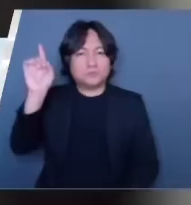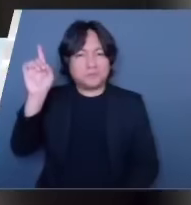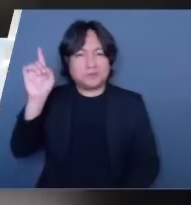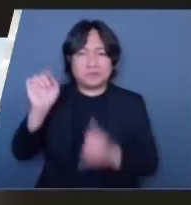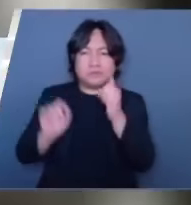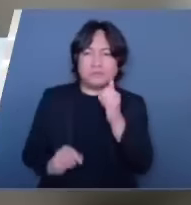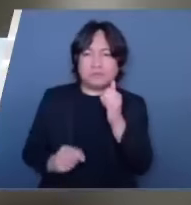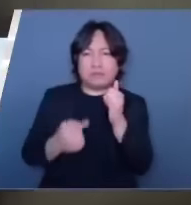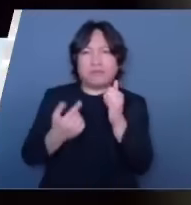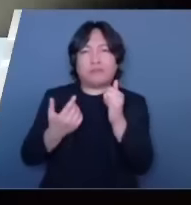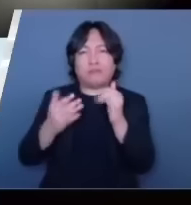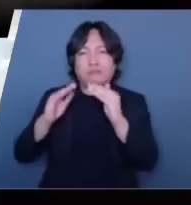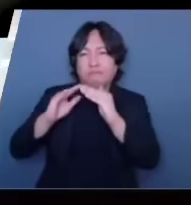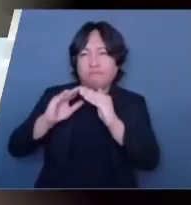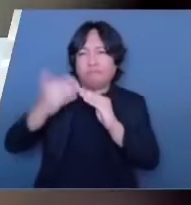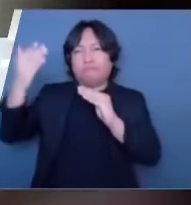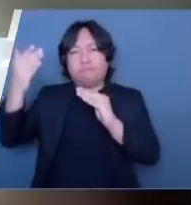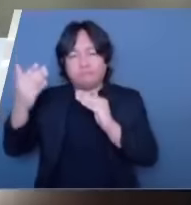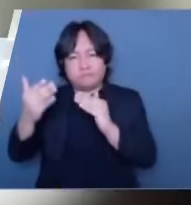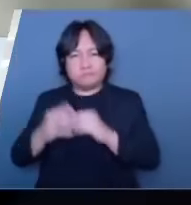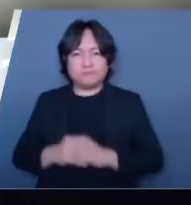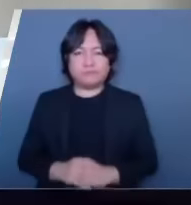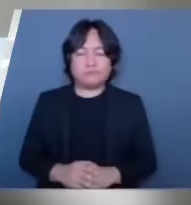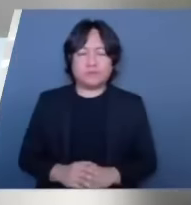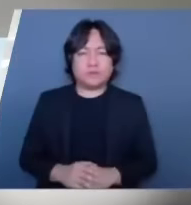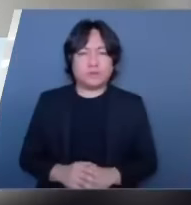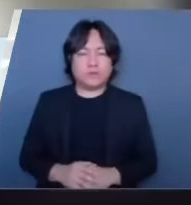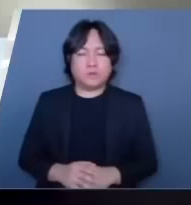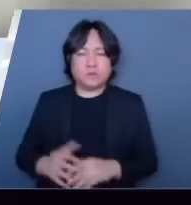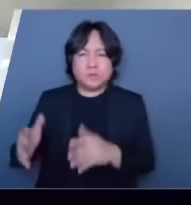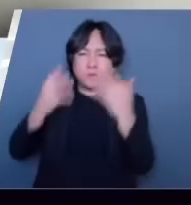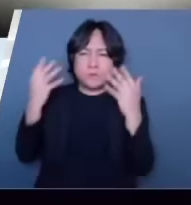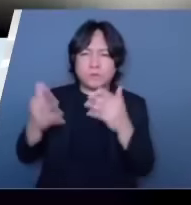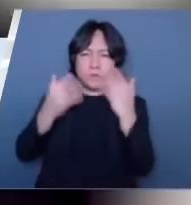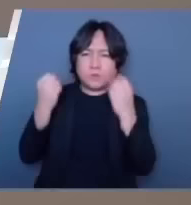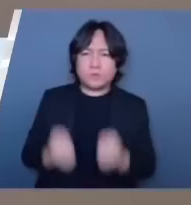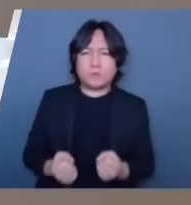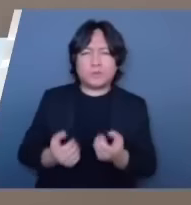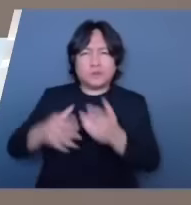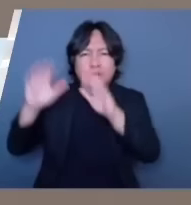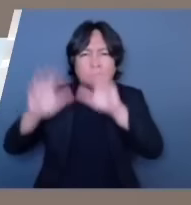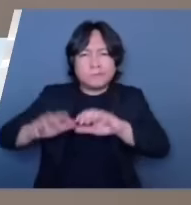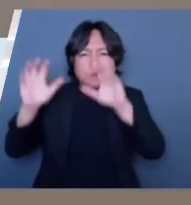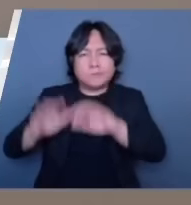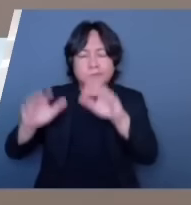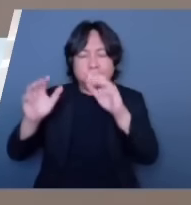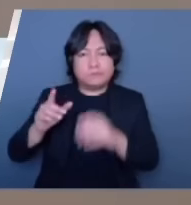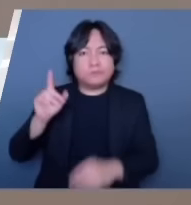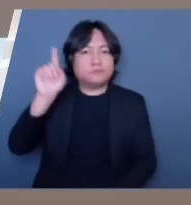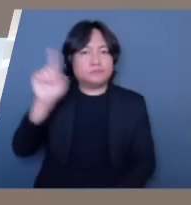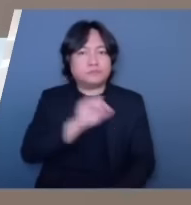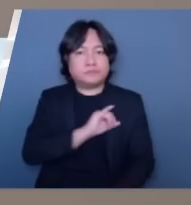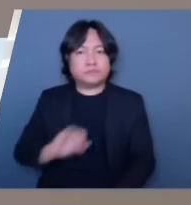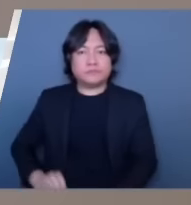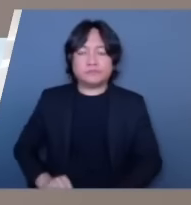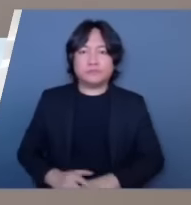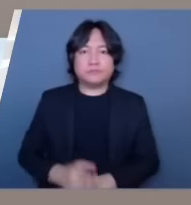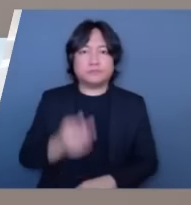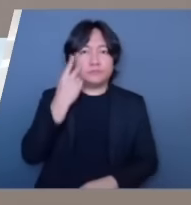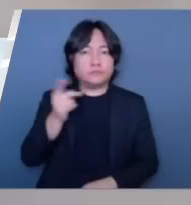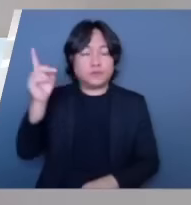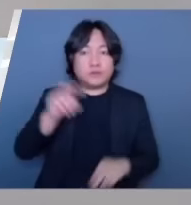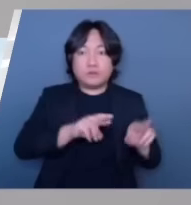Malakas na hangin, kakambal ng matinding ulan na naranasan sa Itzabi, Isabela. Sa barangay Nara, umapaw ang ilog at umabot ang